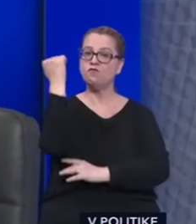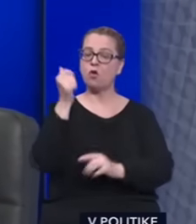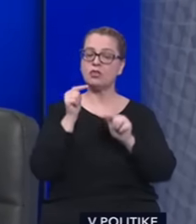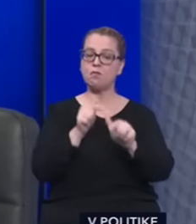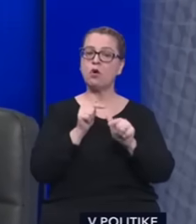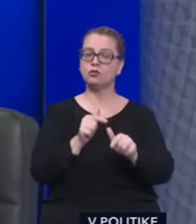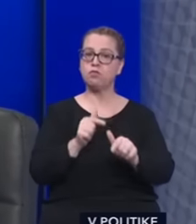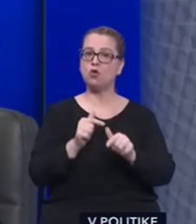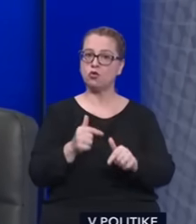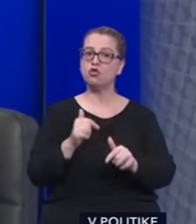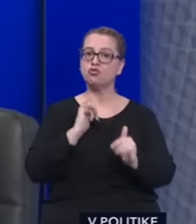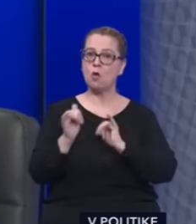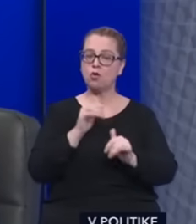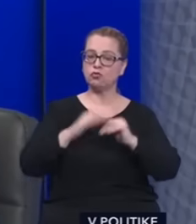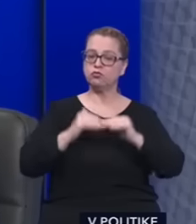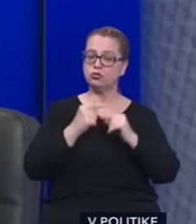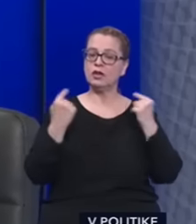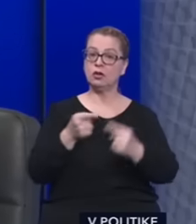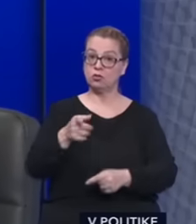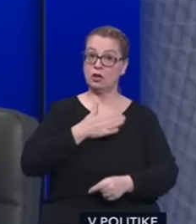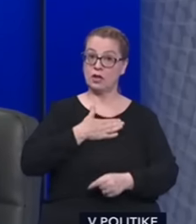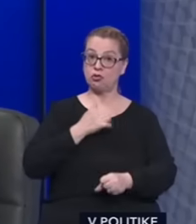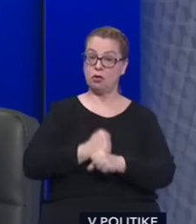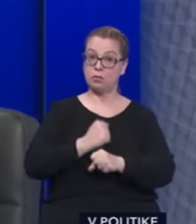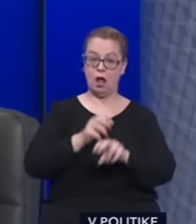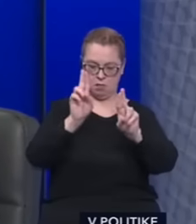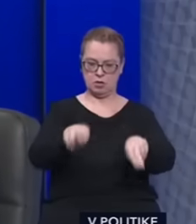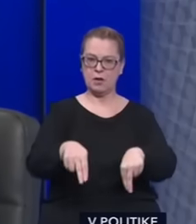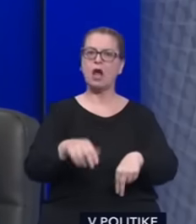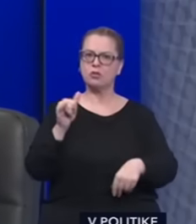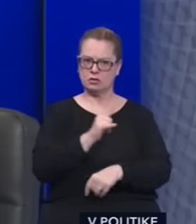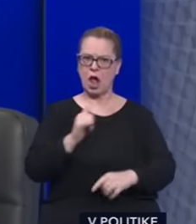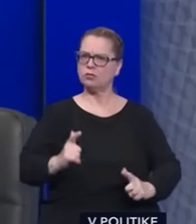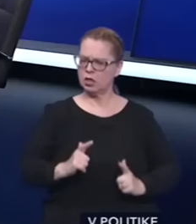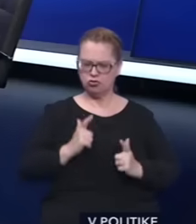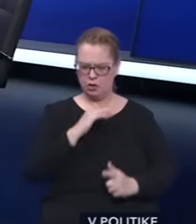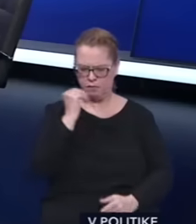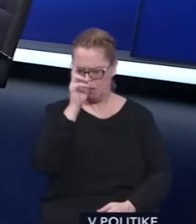ktorý buduje ihriska, to je naša práca. A máte úplnú pravdu, žijeme z ruky do huby. Ešte